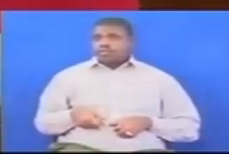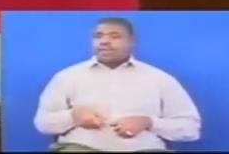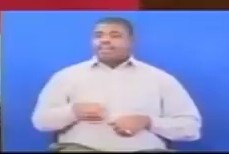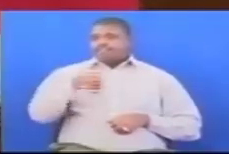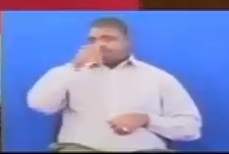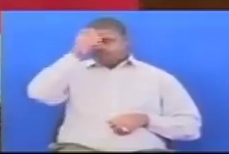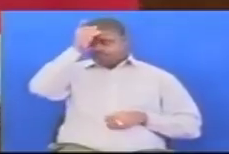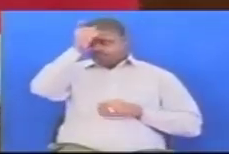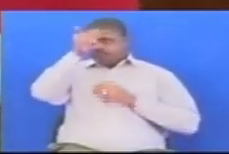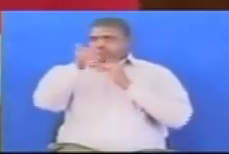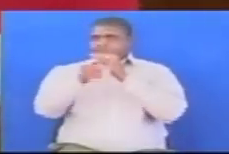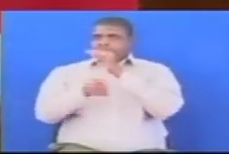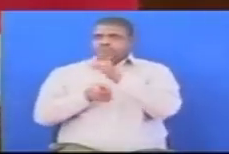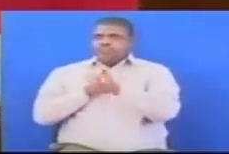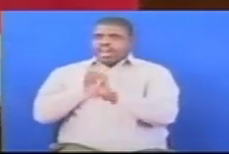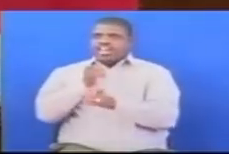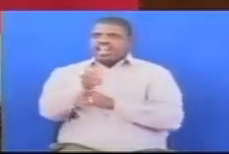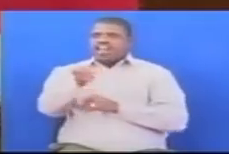falsafa,